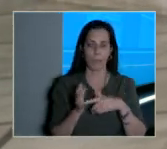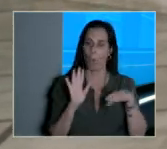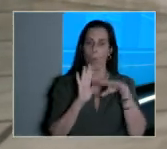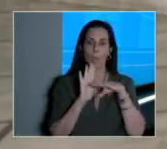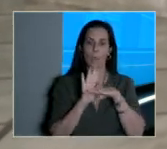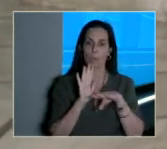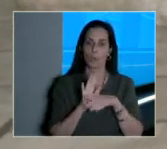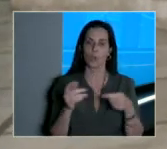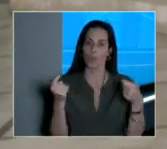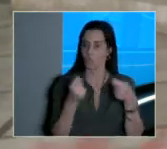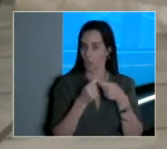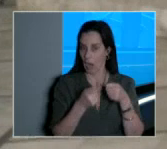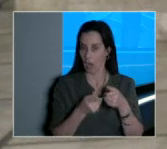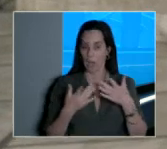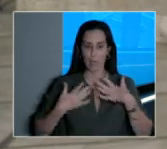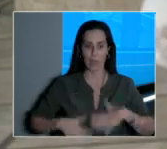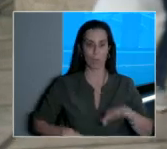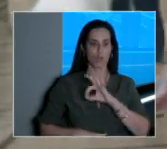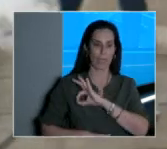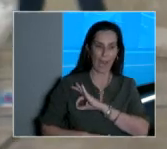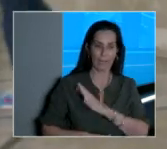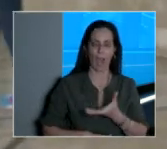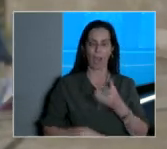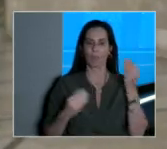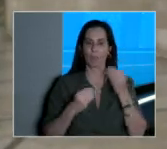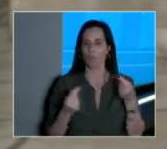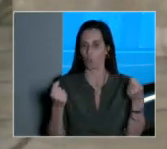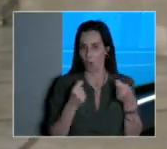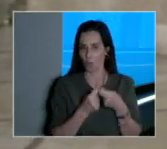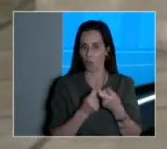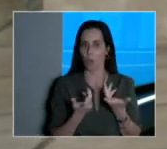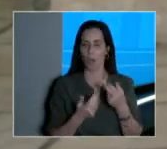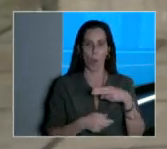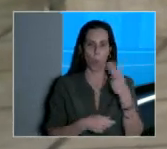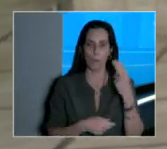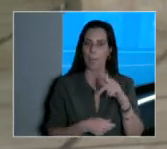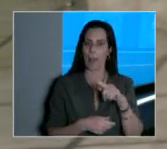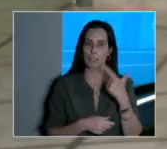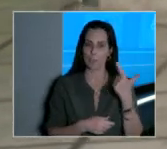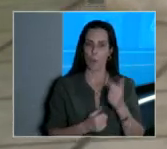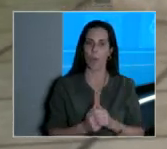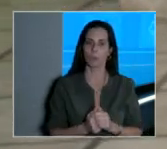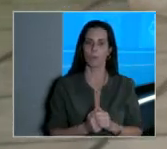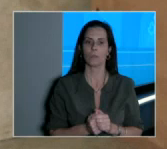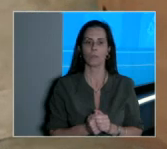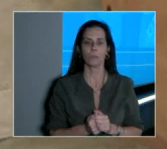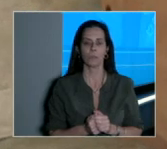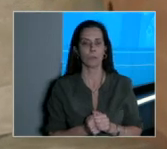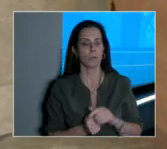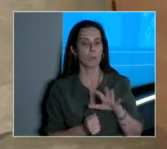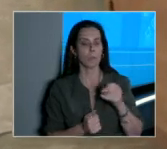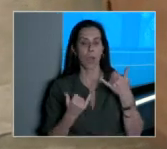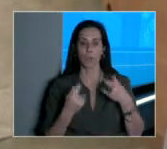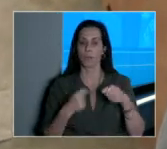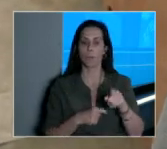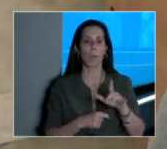חוקים שמתקשרים אליהם, תלבושת אחידה, דברים שמתקשרים להומואים, לסביות, בהחלט. אם היית כרגע